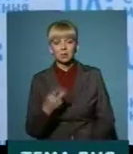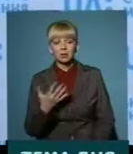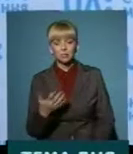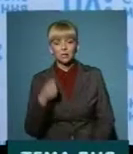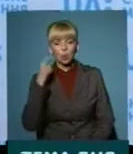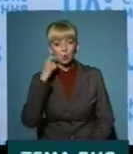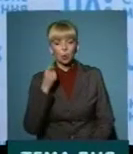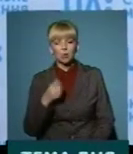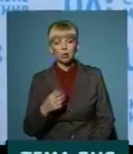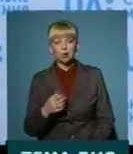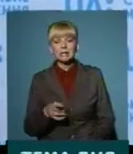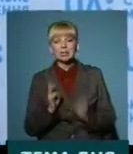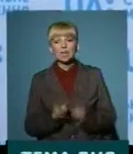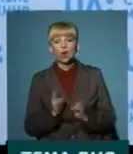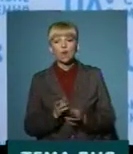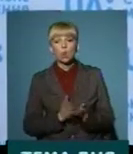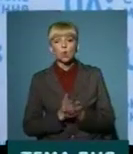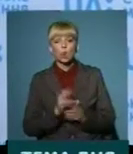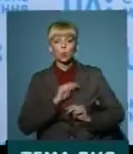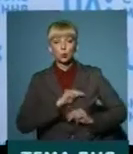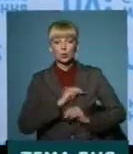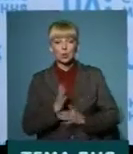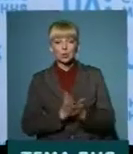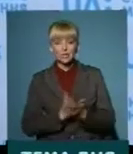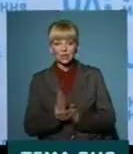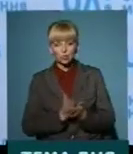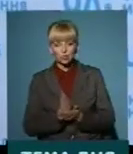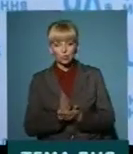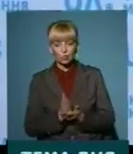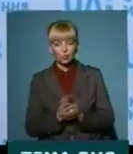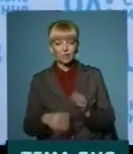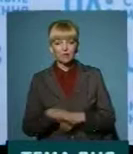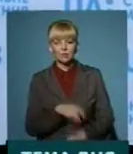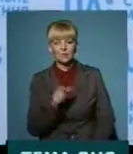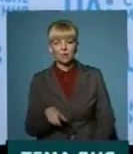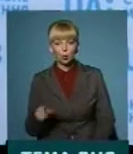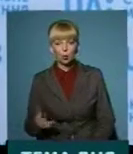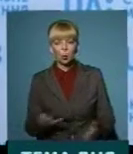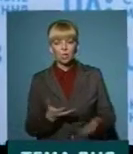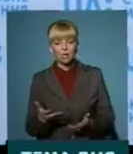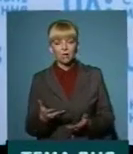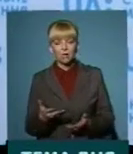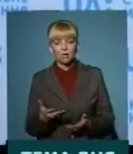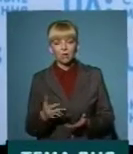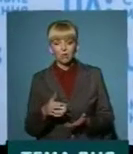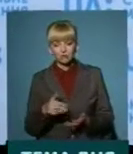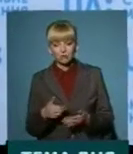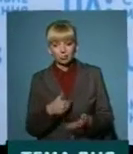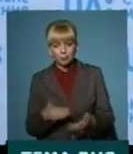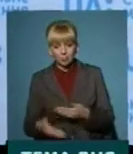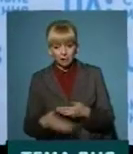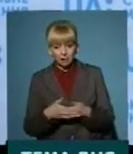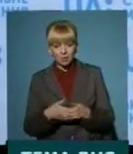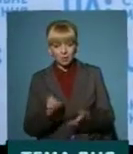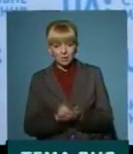25 років страхового стажу, тобто трудового стажу. Всі люди, які доходять пенсійного віку,